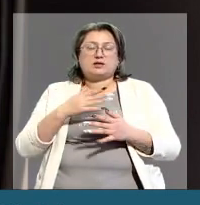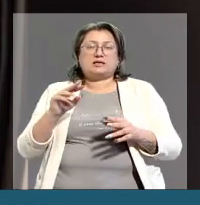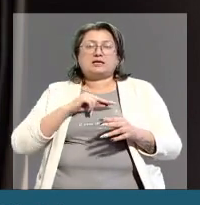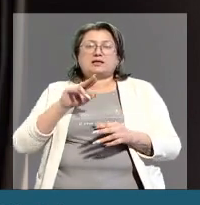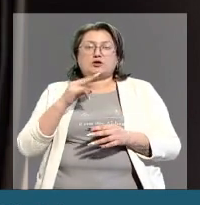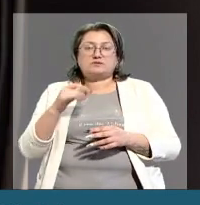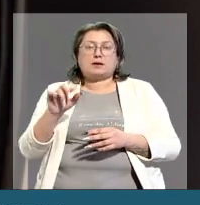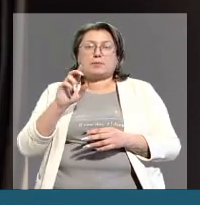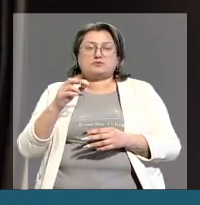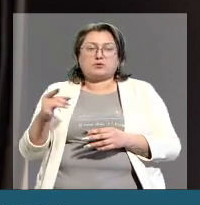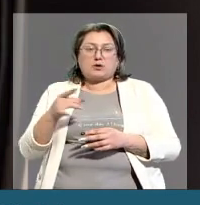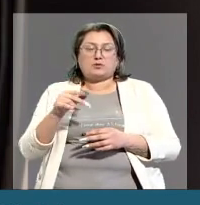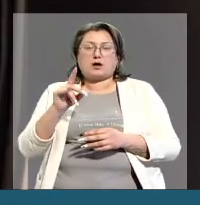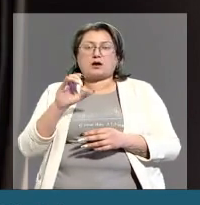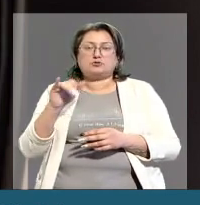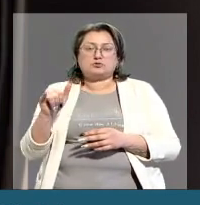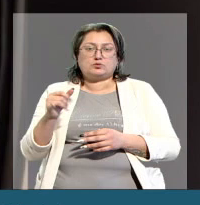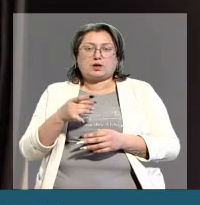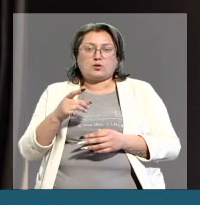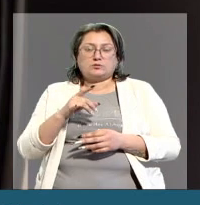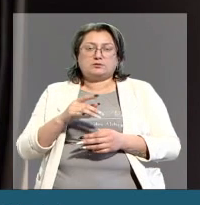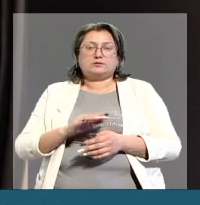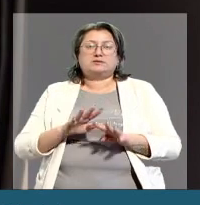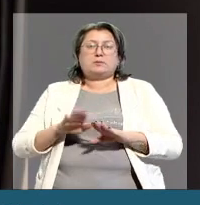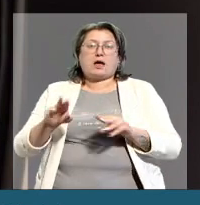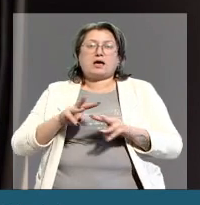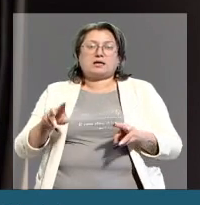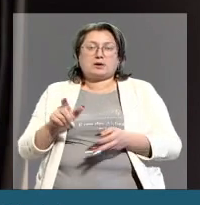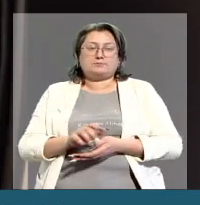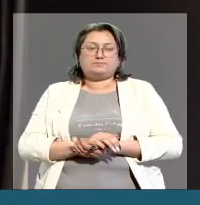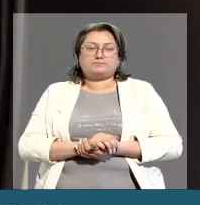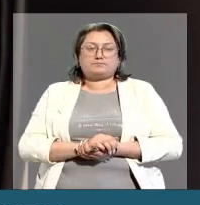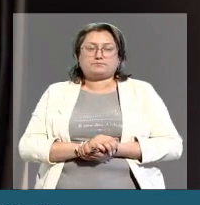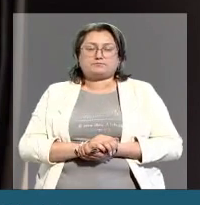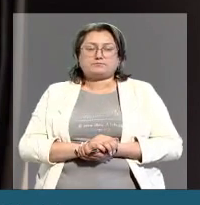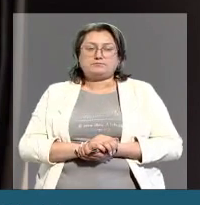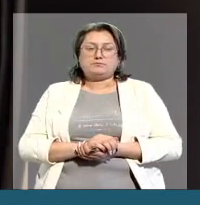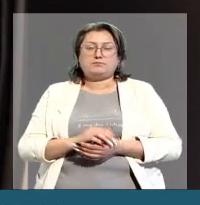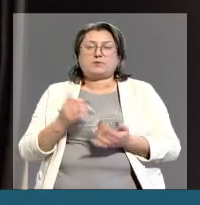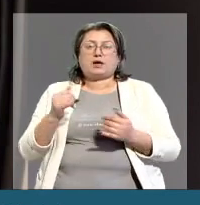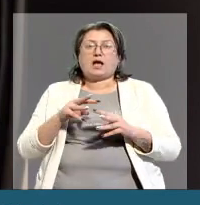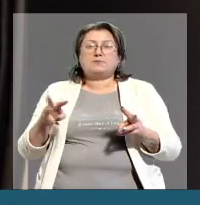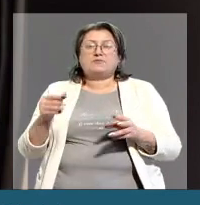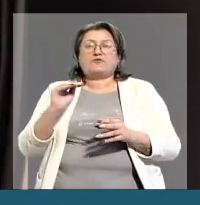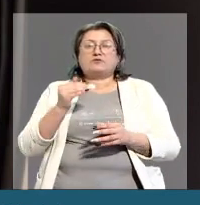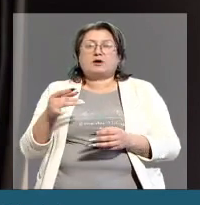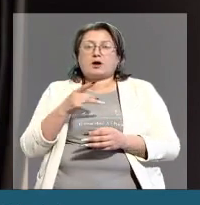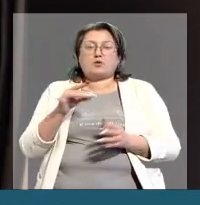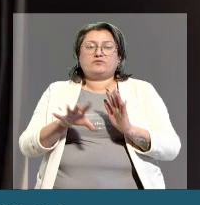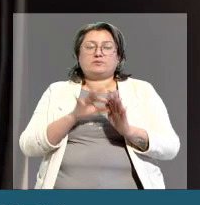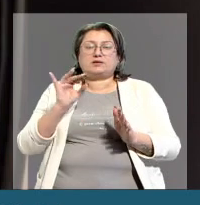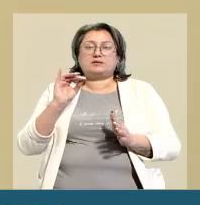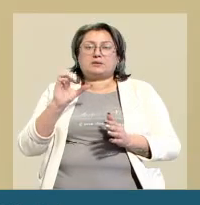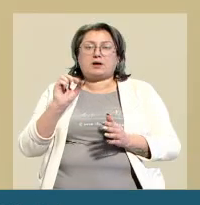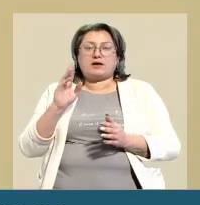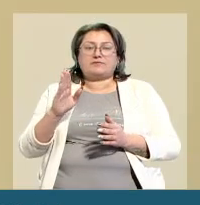әкімінің орынбасары, Рудный қаласы әкімі қызметтерін атқарды. Федоров ауданының әкімі болып Исабаев Тауба Қайыржанұлы